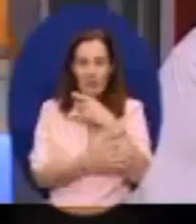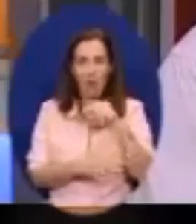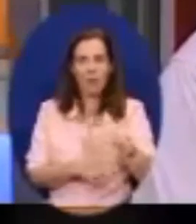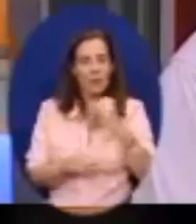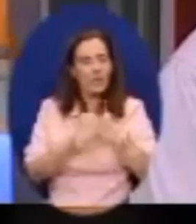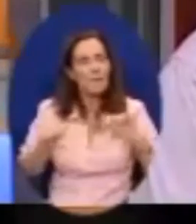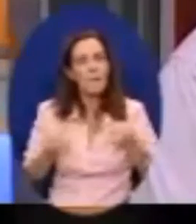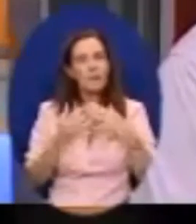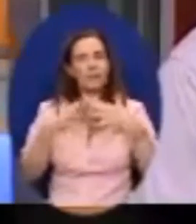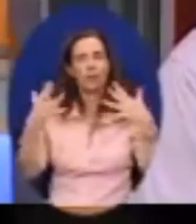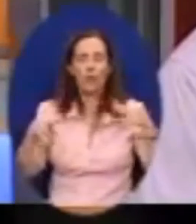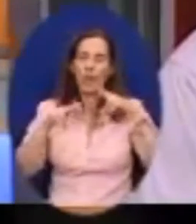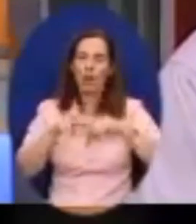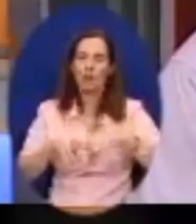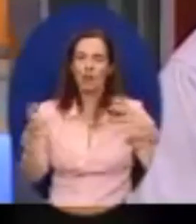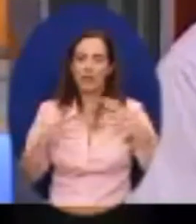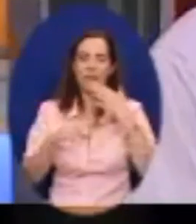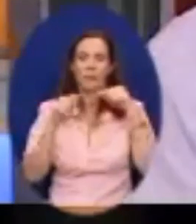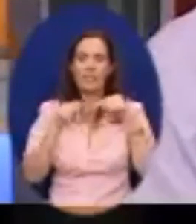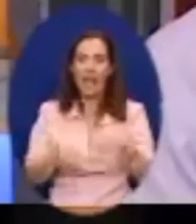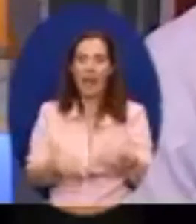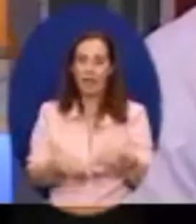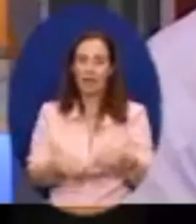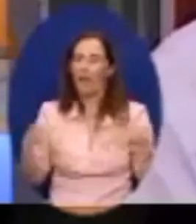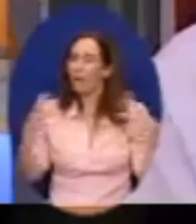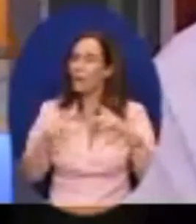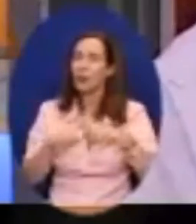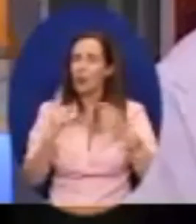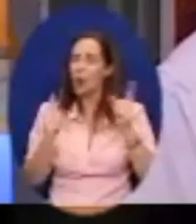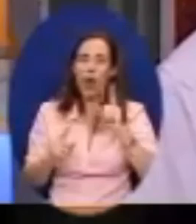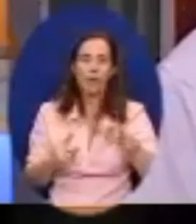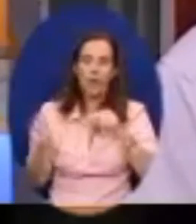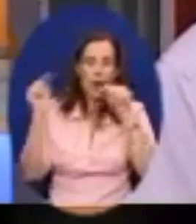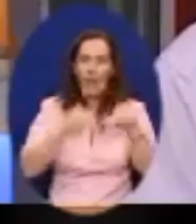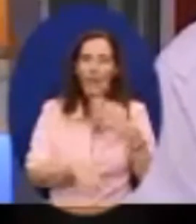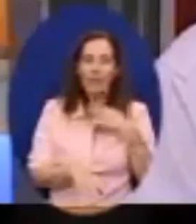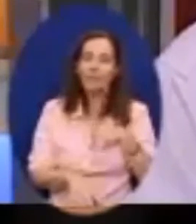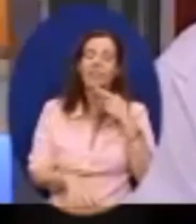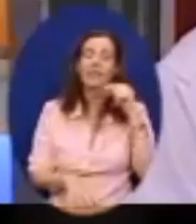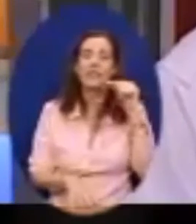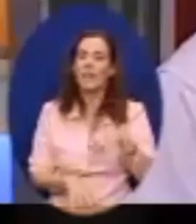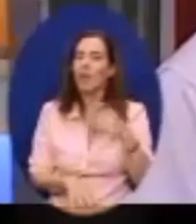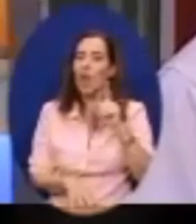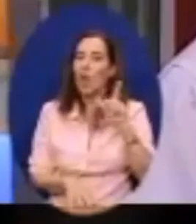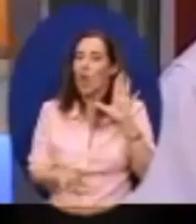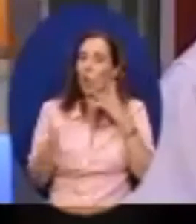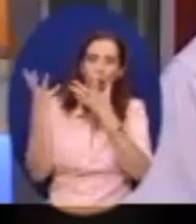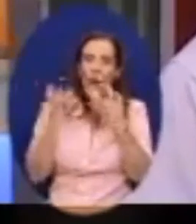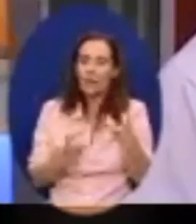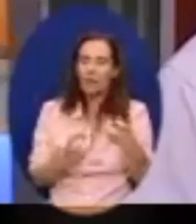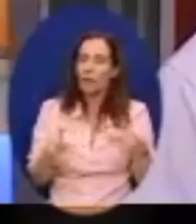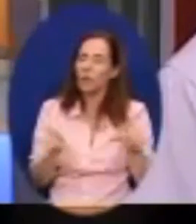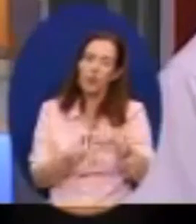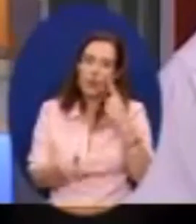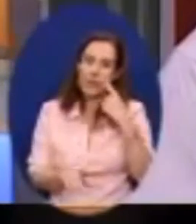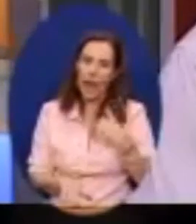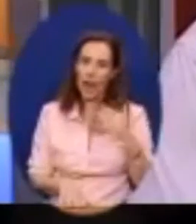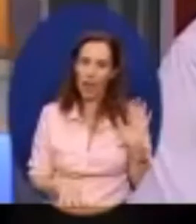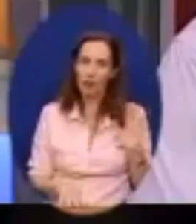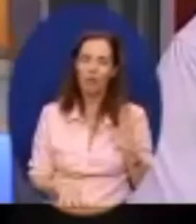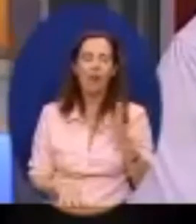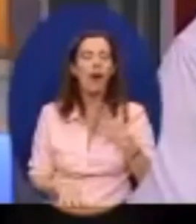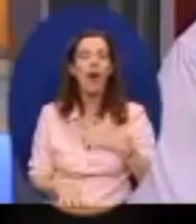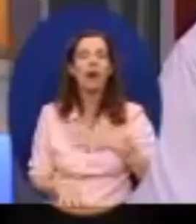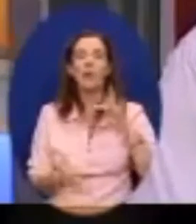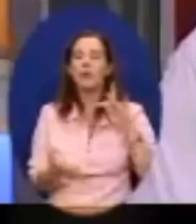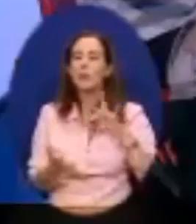ועשה מאמצים אדירים להשאיר את החברה בארץ. חברות אחרות לא חייבות להגיע הנה, וישראל היא לא כל כך אטרקטיבית כמו שנדמה לנו. זאת אומרת,